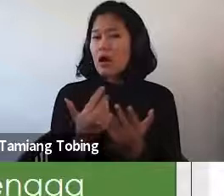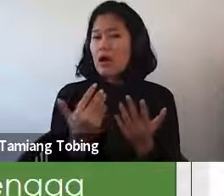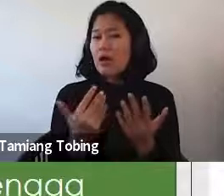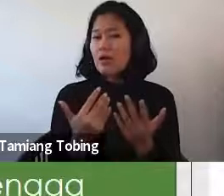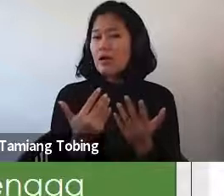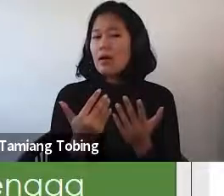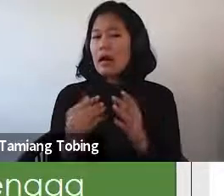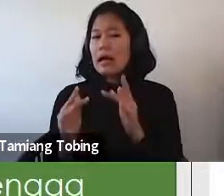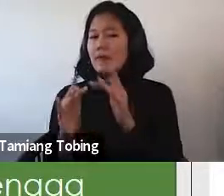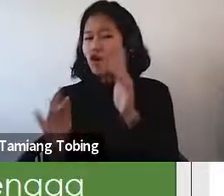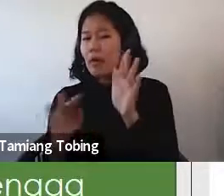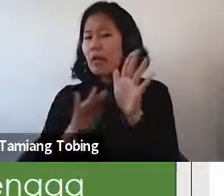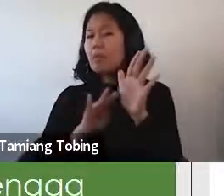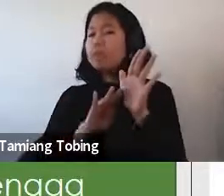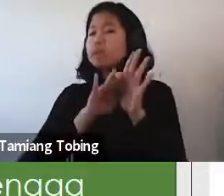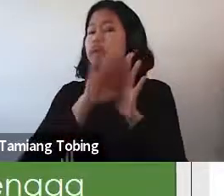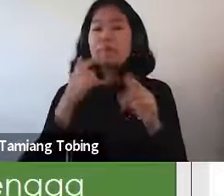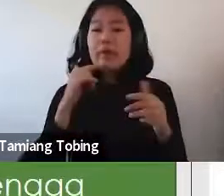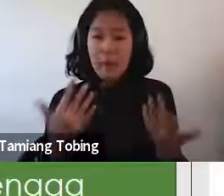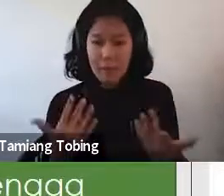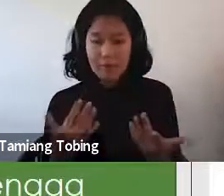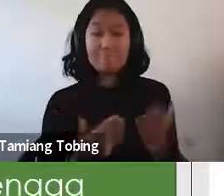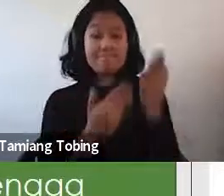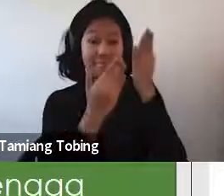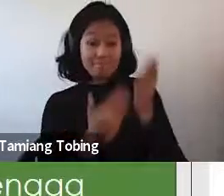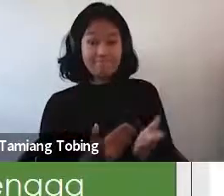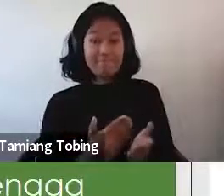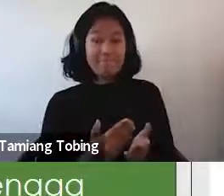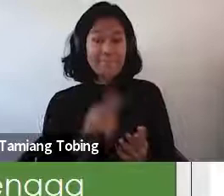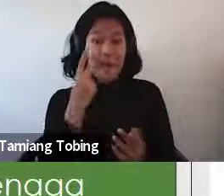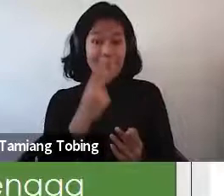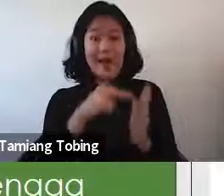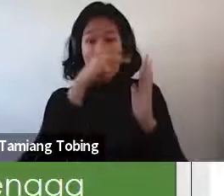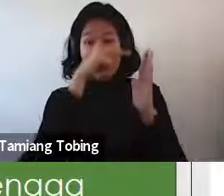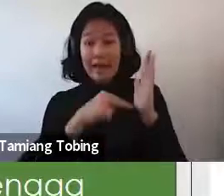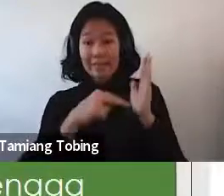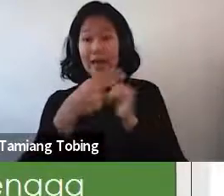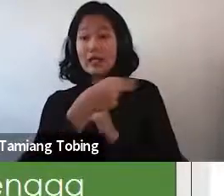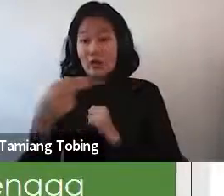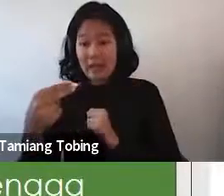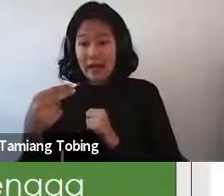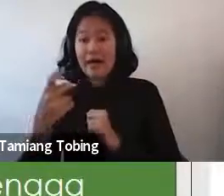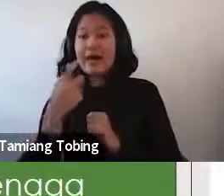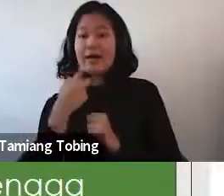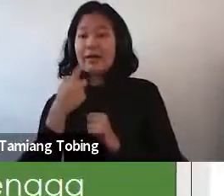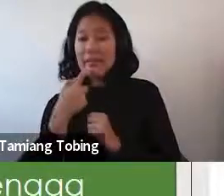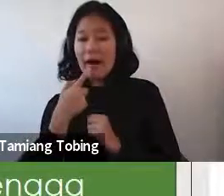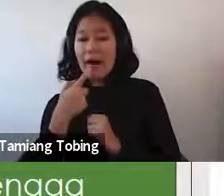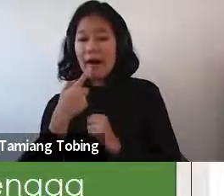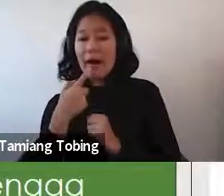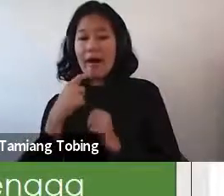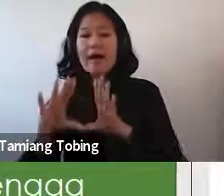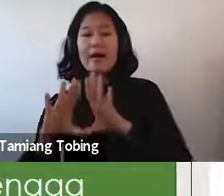perkembangan sektor informal ini adalah data di Indonesia terkait dengan